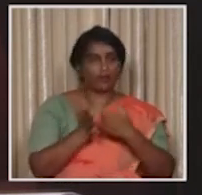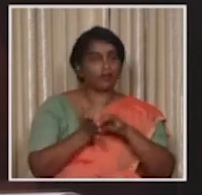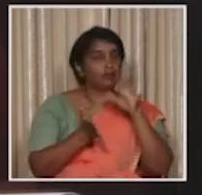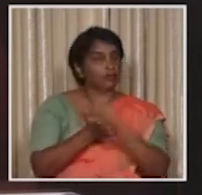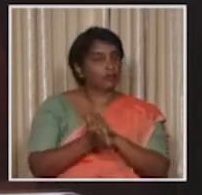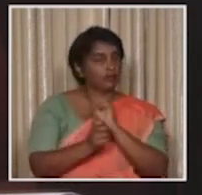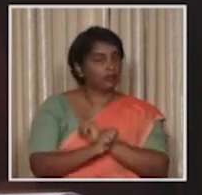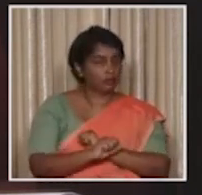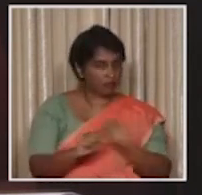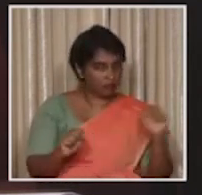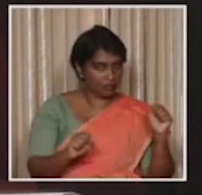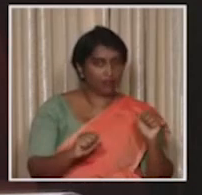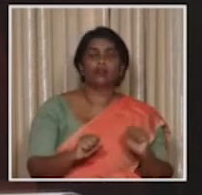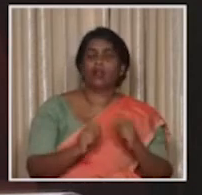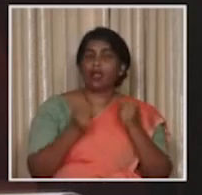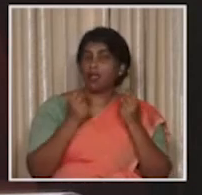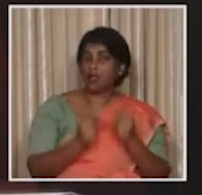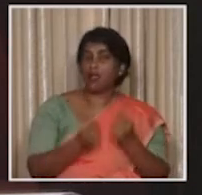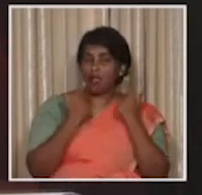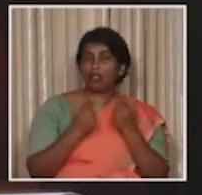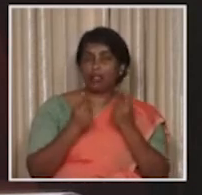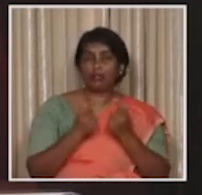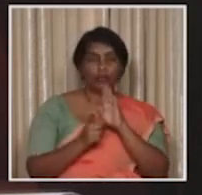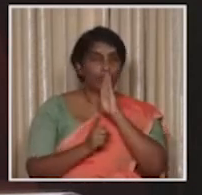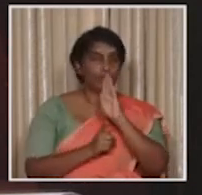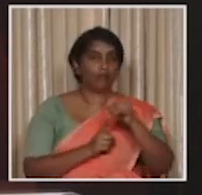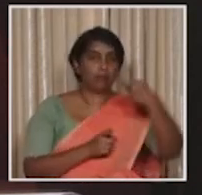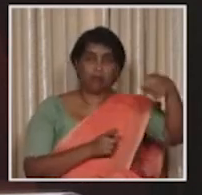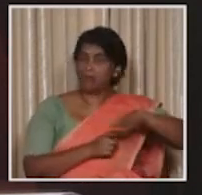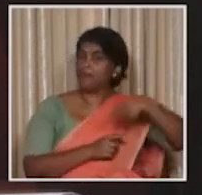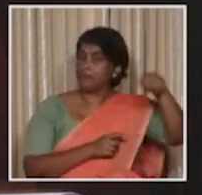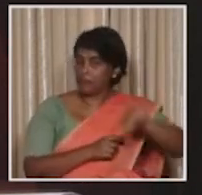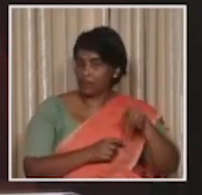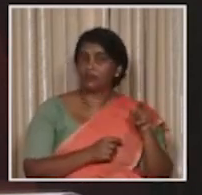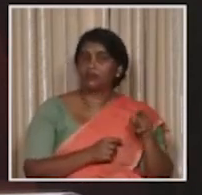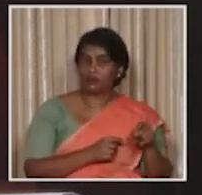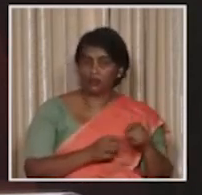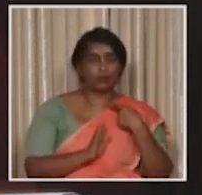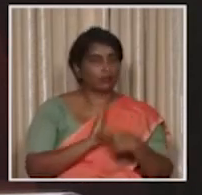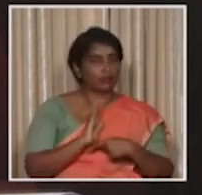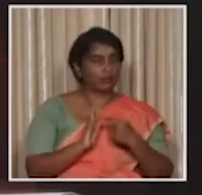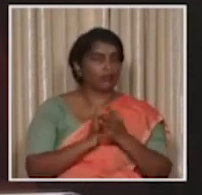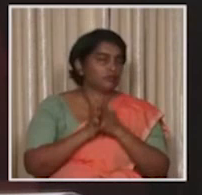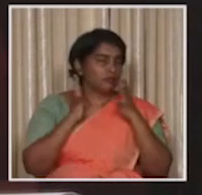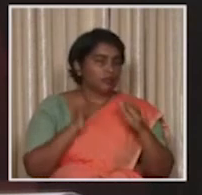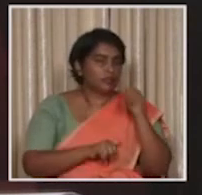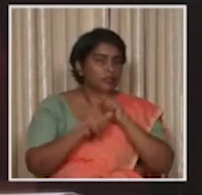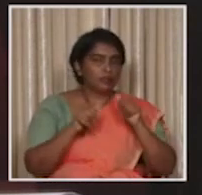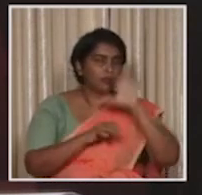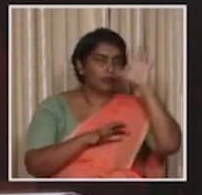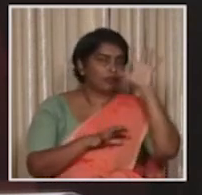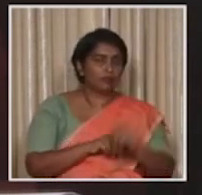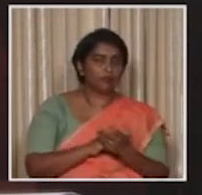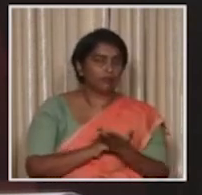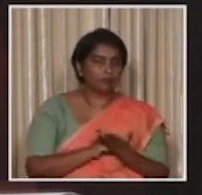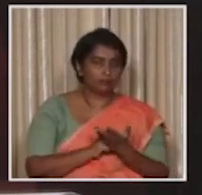ලියාපදිංචියකින් තොරව හදිසියන මුවාවෙන් මිලදී ගැනීම සිදුකර මෙරටට කොපමණ ඖෂධ ප්‍රමාණයක් ගෙන්වා